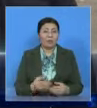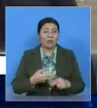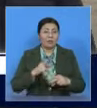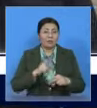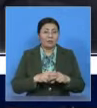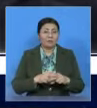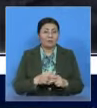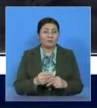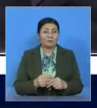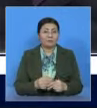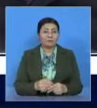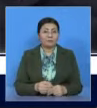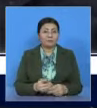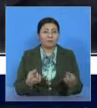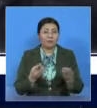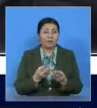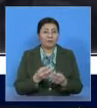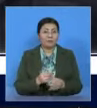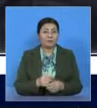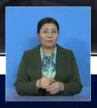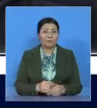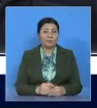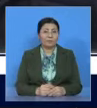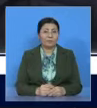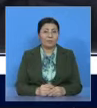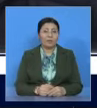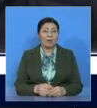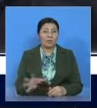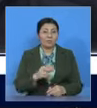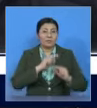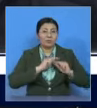устойчивость появилась. Это все результат большой посоветованной работы,